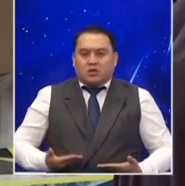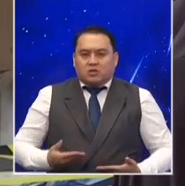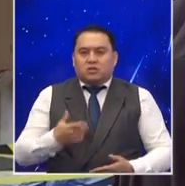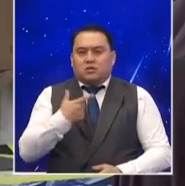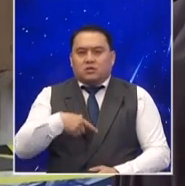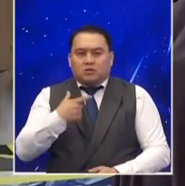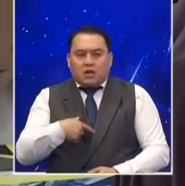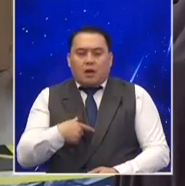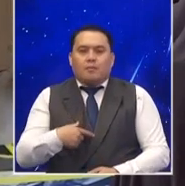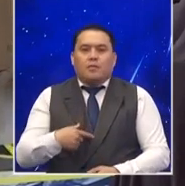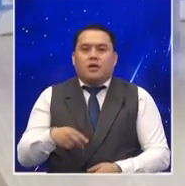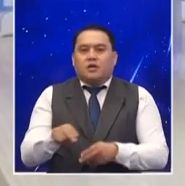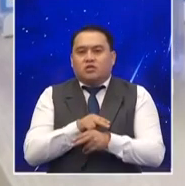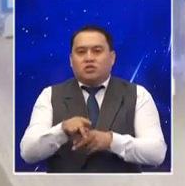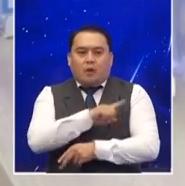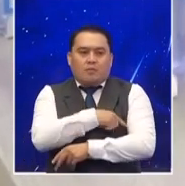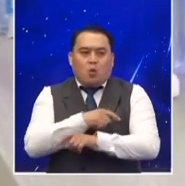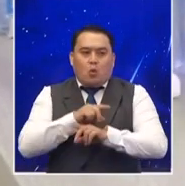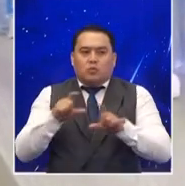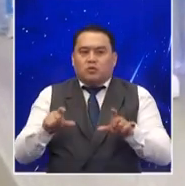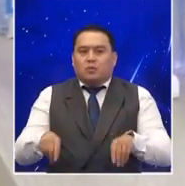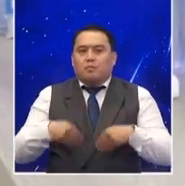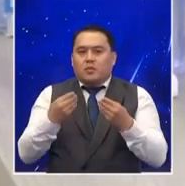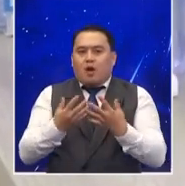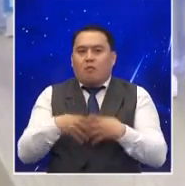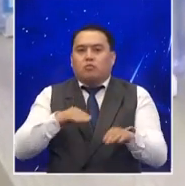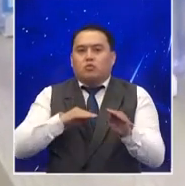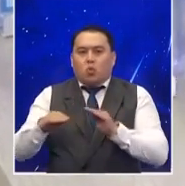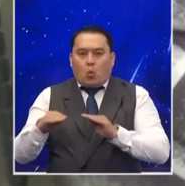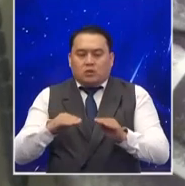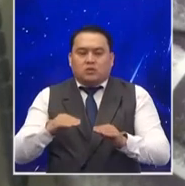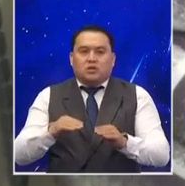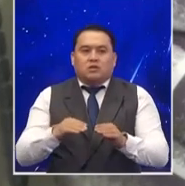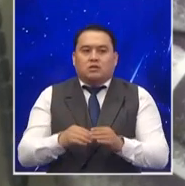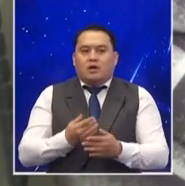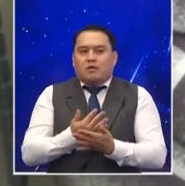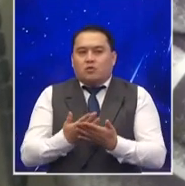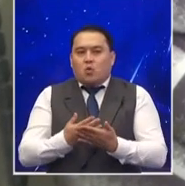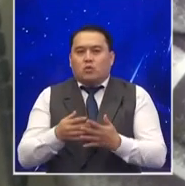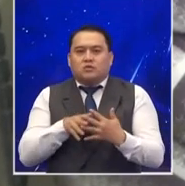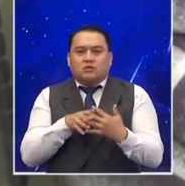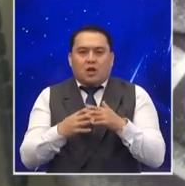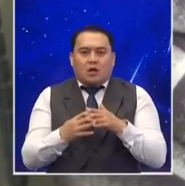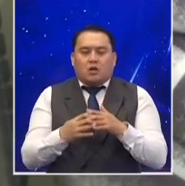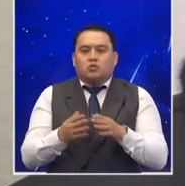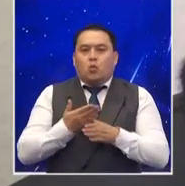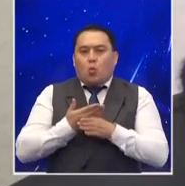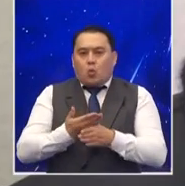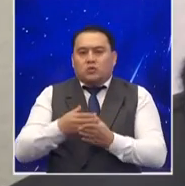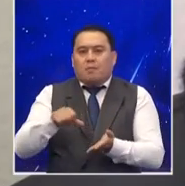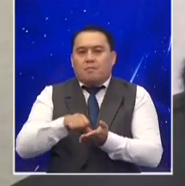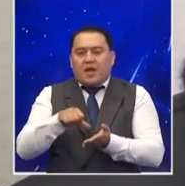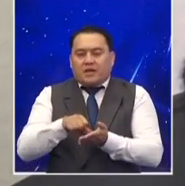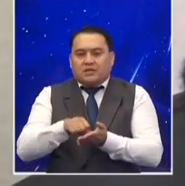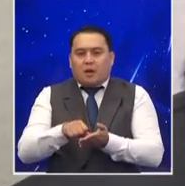Сырым Умаров. На баланс лечебного учреждения передано медицинское оборудование и хозяйственный инвентарь. А у сельской школы, благодаря участию